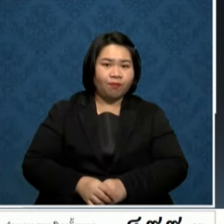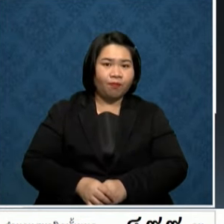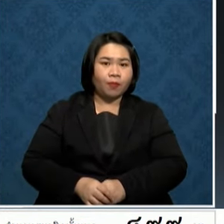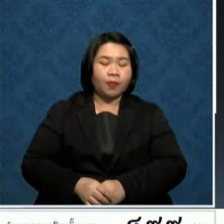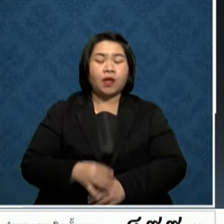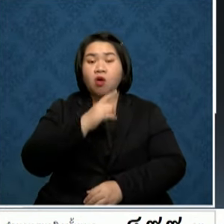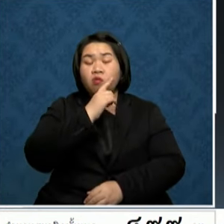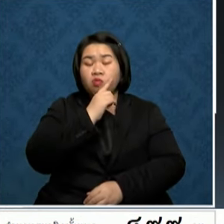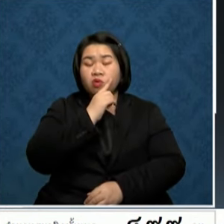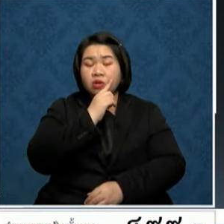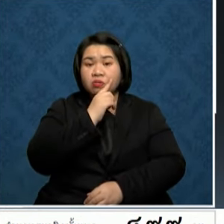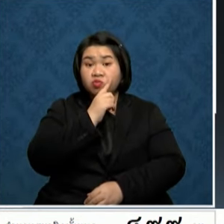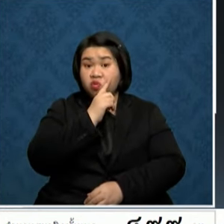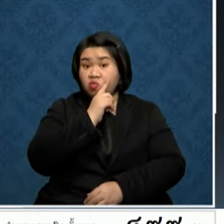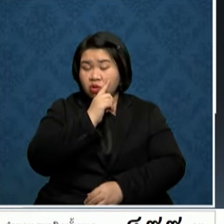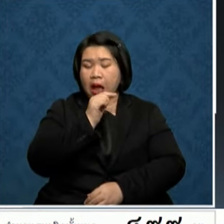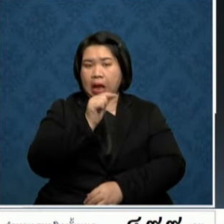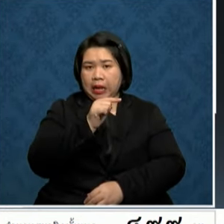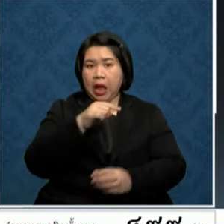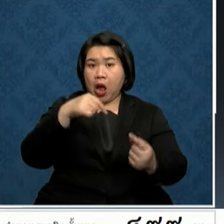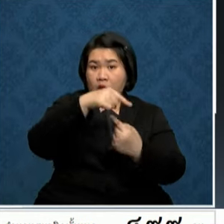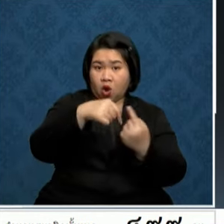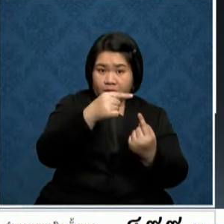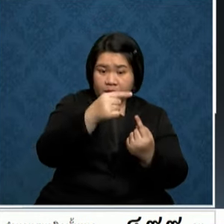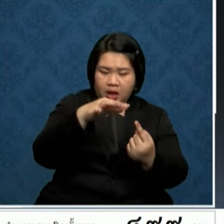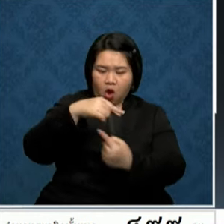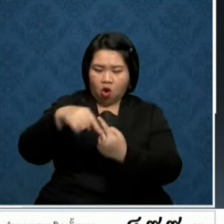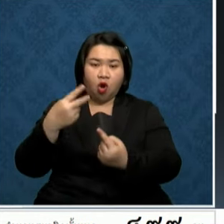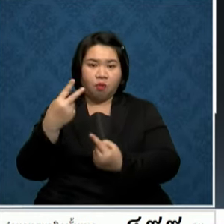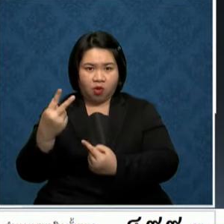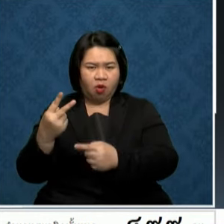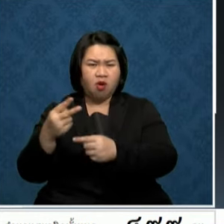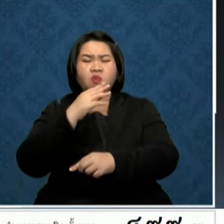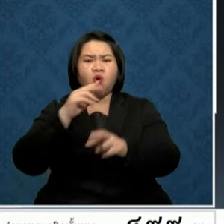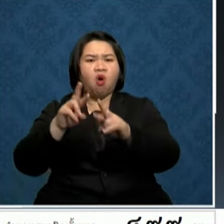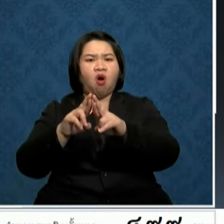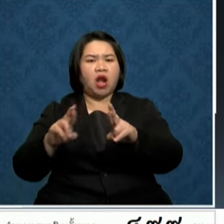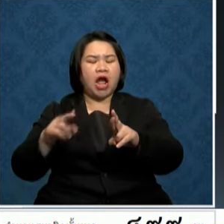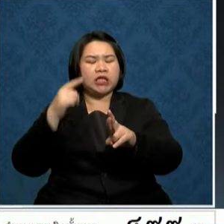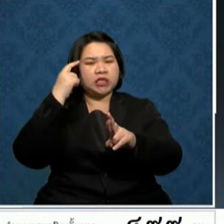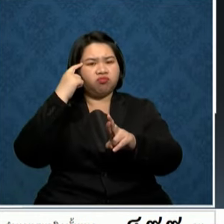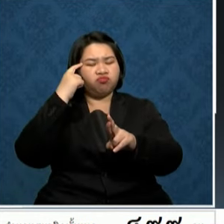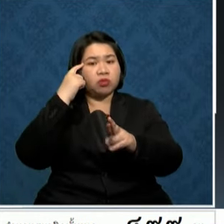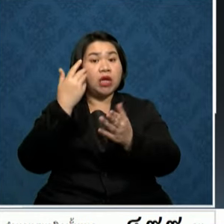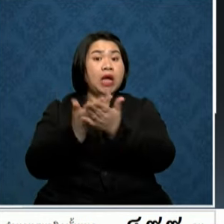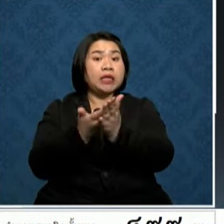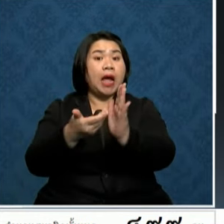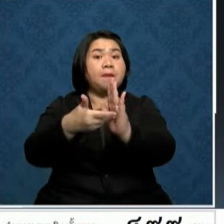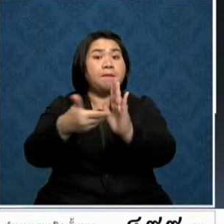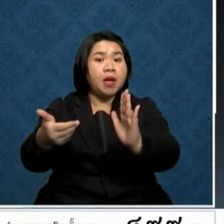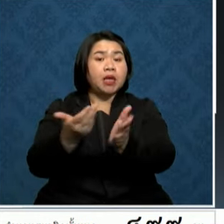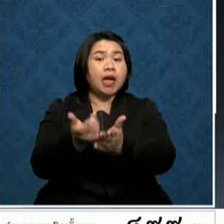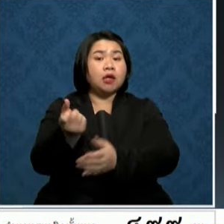เดยวกัน หากในกรณีที่ครบรบ 2 แล้ว จะมีร้านค้าตดสินใจในการที่จะไปขึ้เงินสดก็ตาม